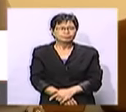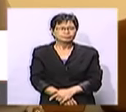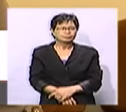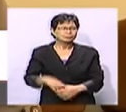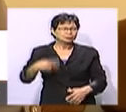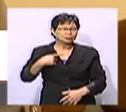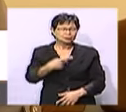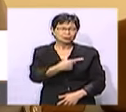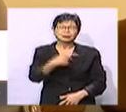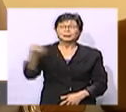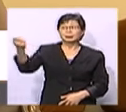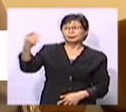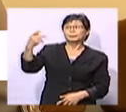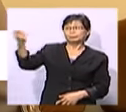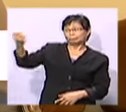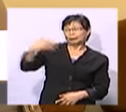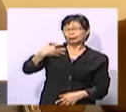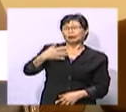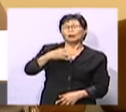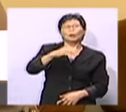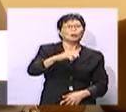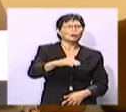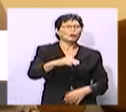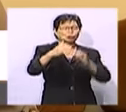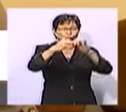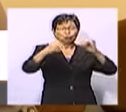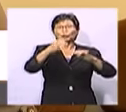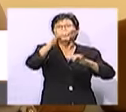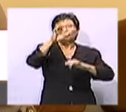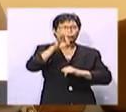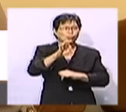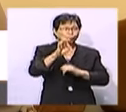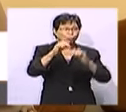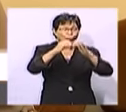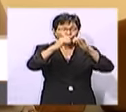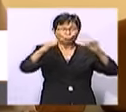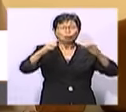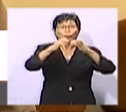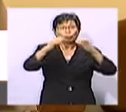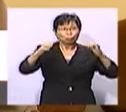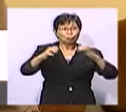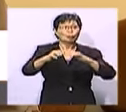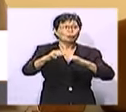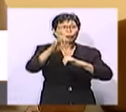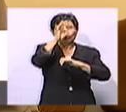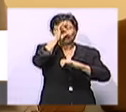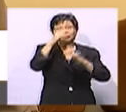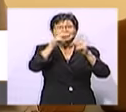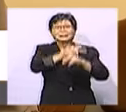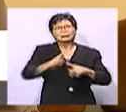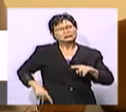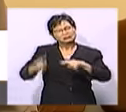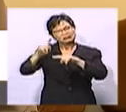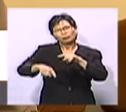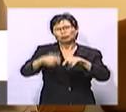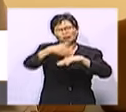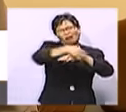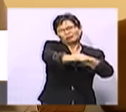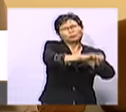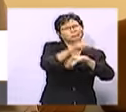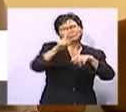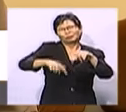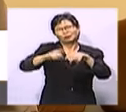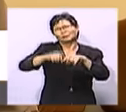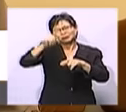Kita dimaklumkan bahawa Musang King tidak boleh diekspor dalam bentuk fizikal durian itu. Dia kena dibungkus